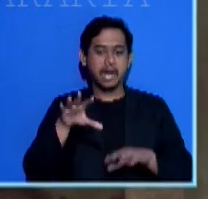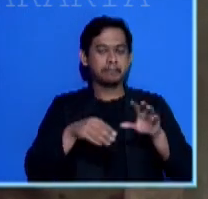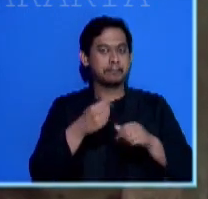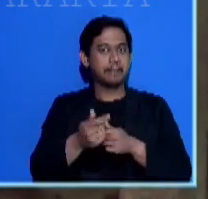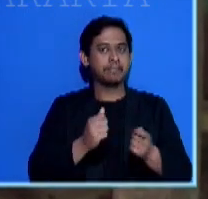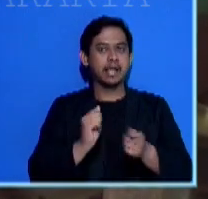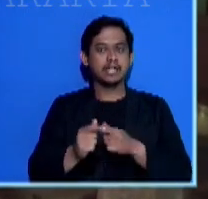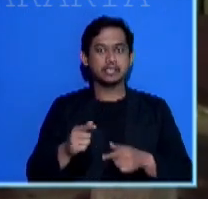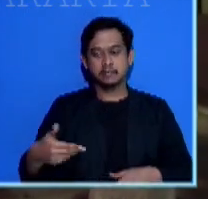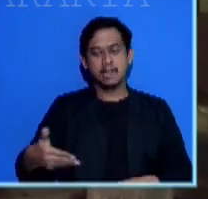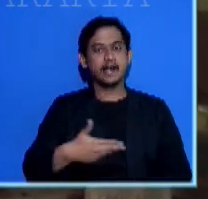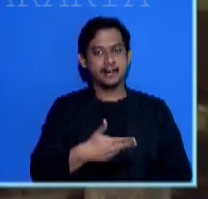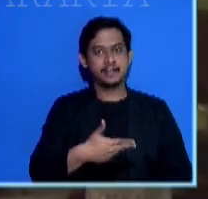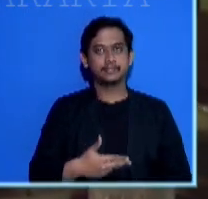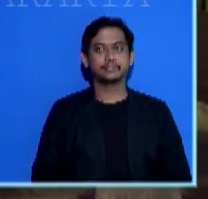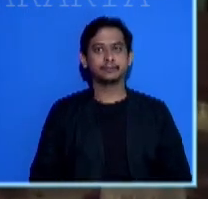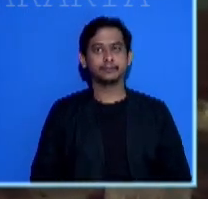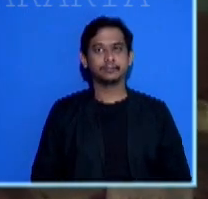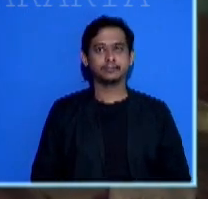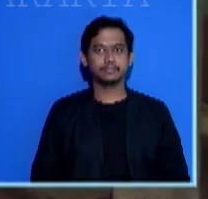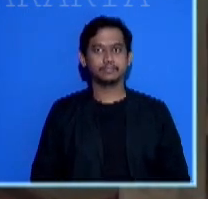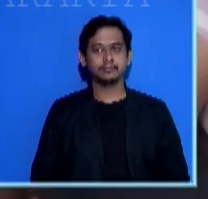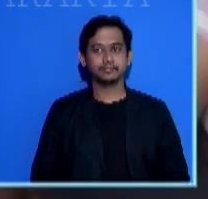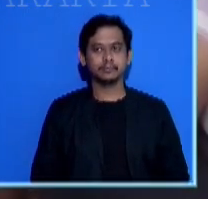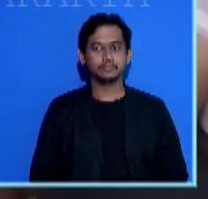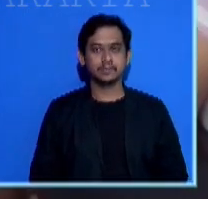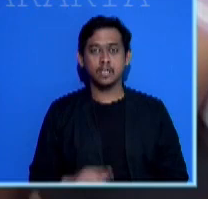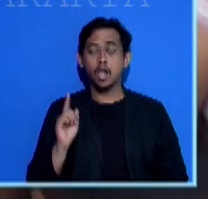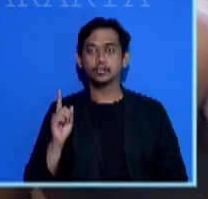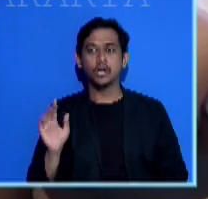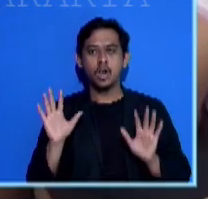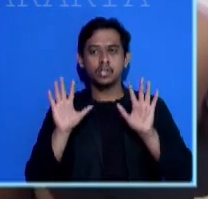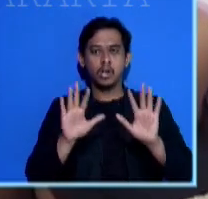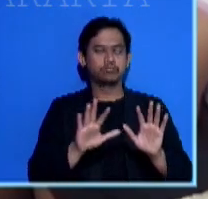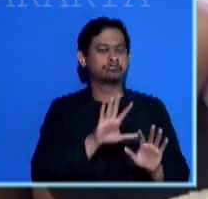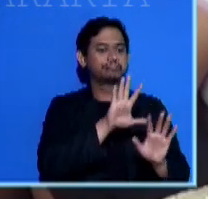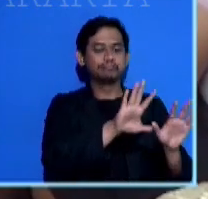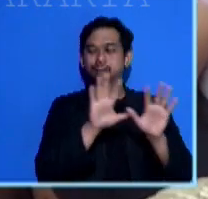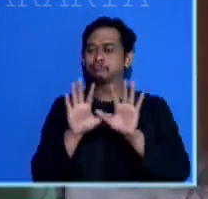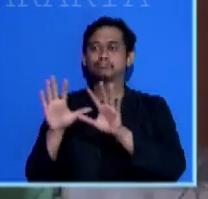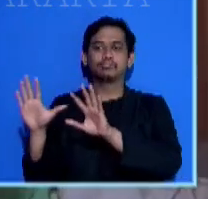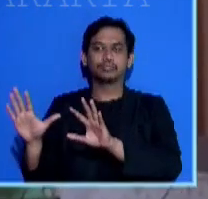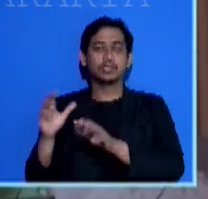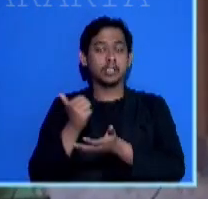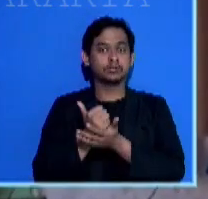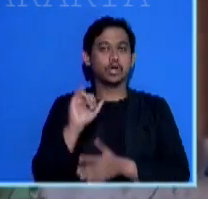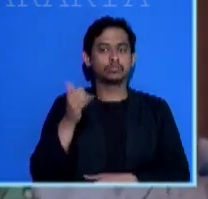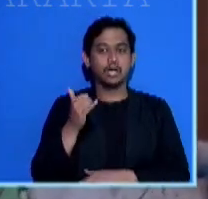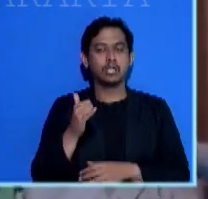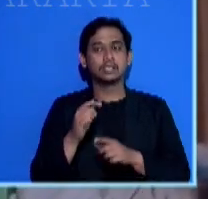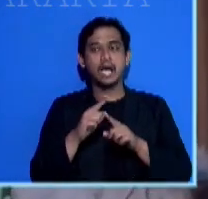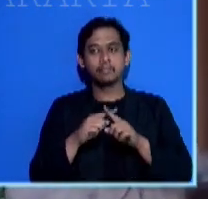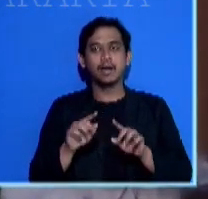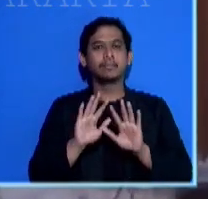ikat segar pengunjung banyak datang secara berombongan selain wisatawan dan pemudik asal Yogyakarta pembeli juga banyak